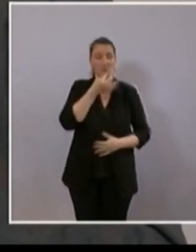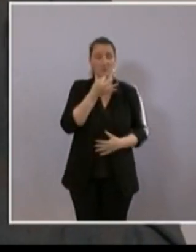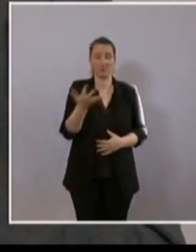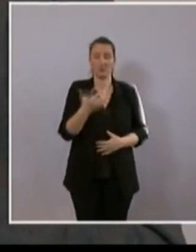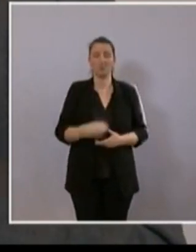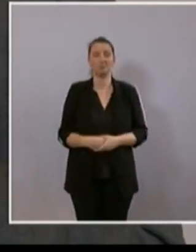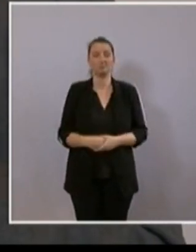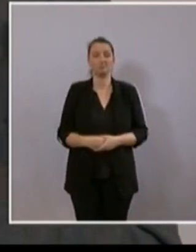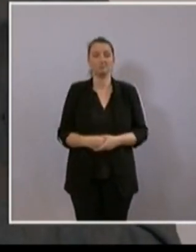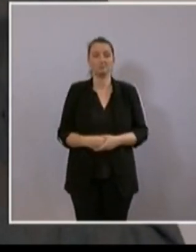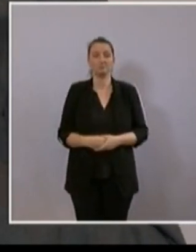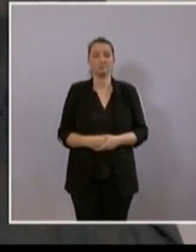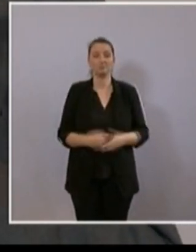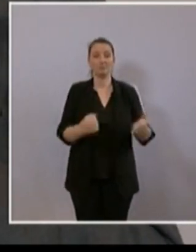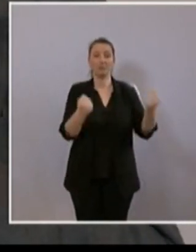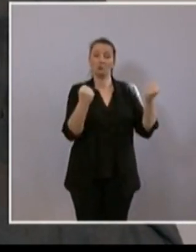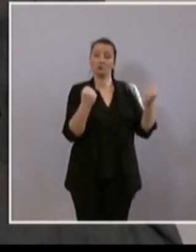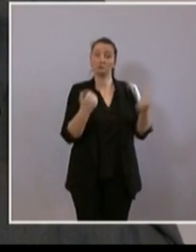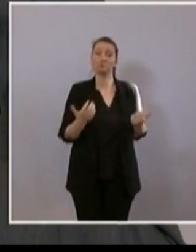la justice, c'est la tyrannie.